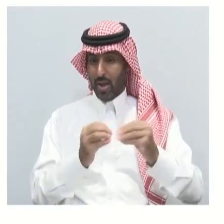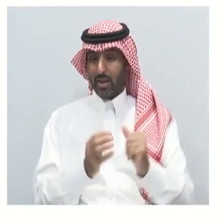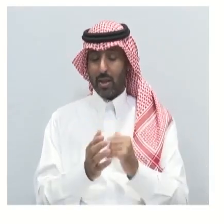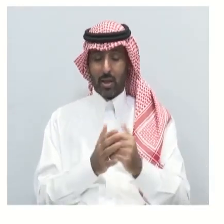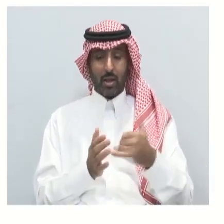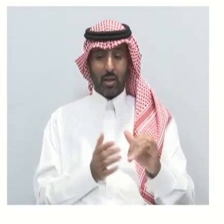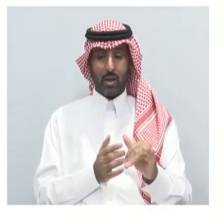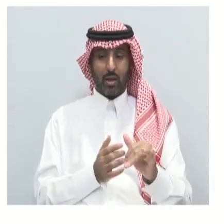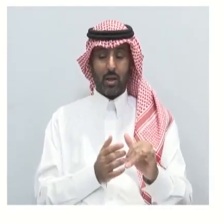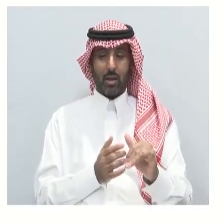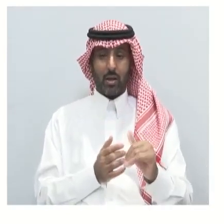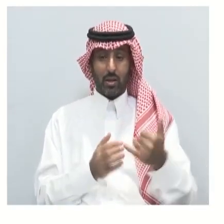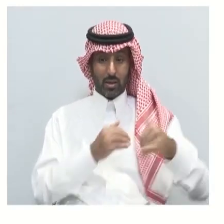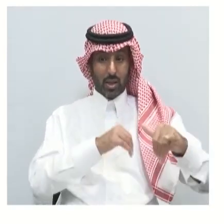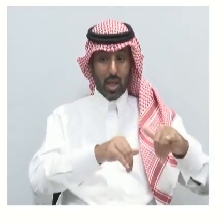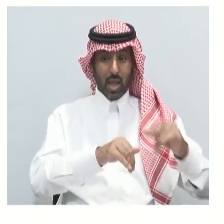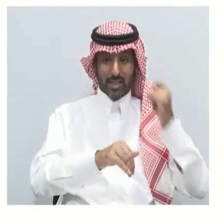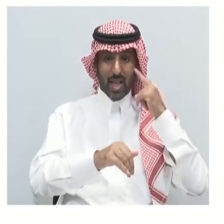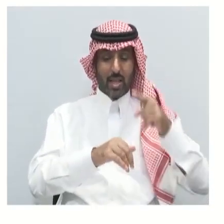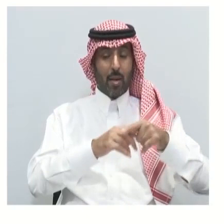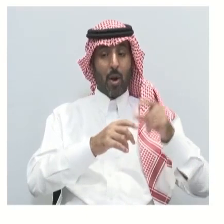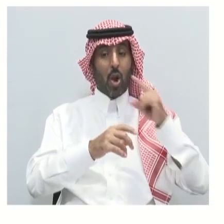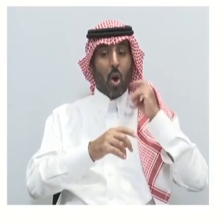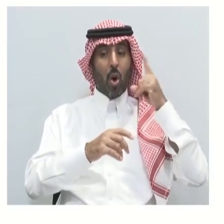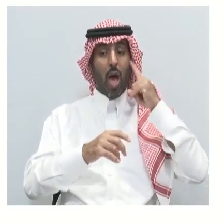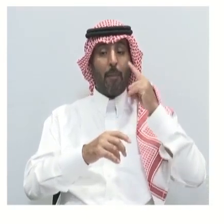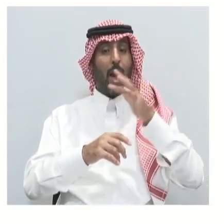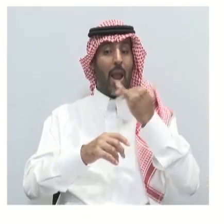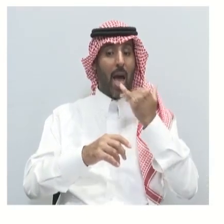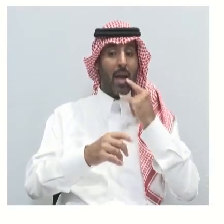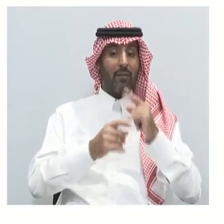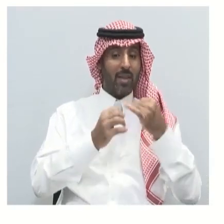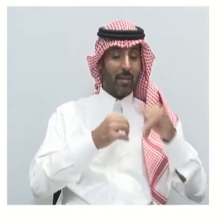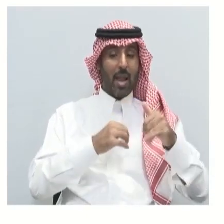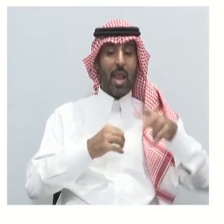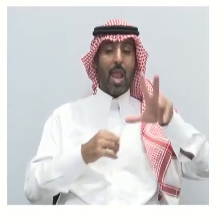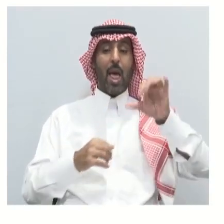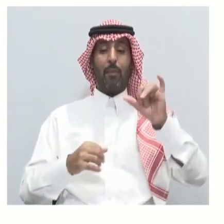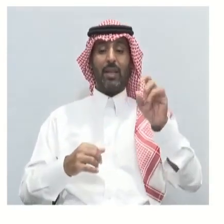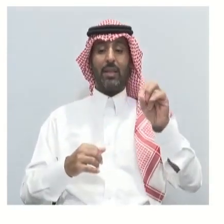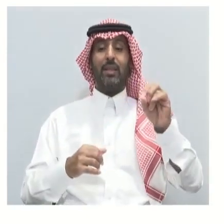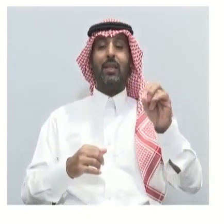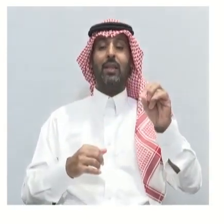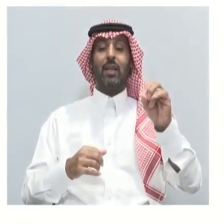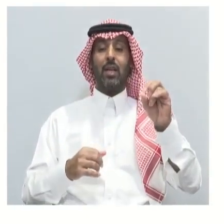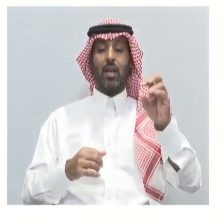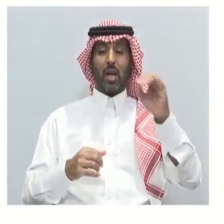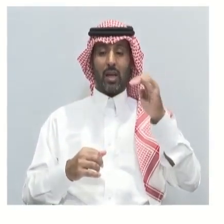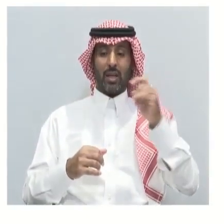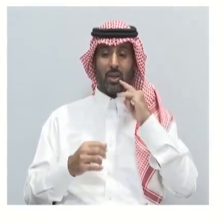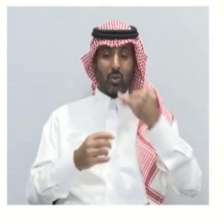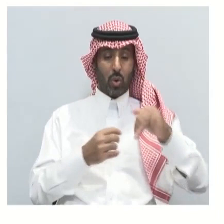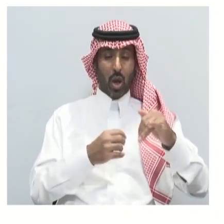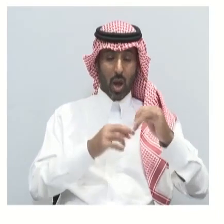اللغوي حيث يستخدم العلماء العرب المعاصرون مصطلح المنهج وجمعه مناهج وهي الطرق الواضحه التي يسلكها